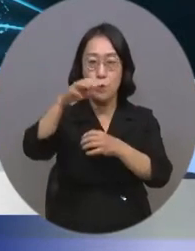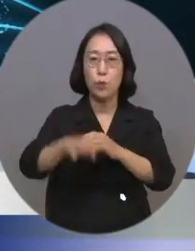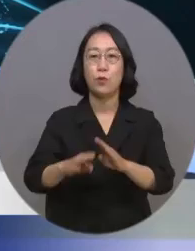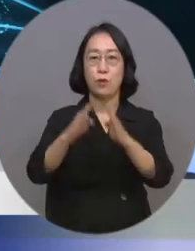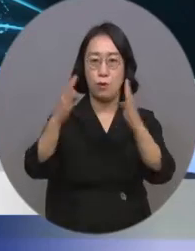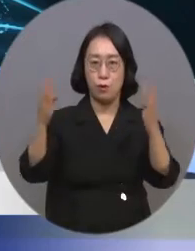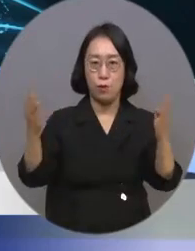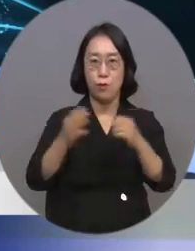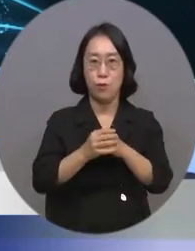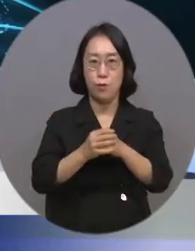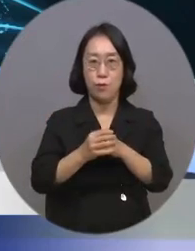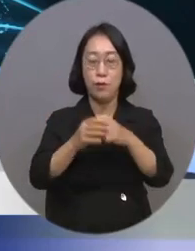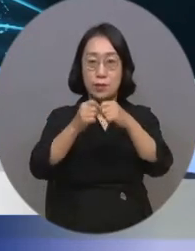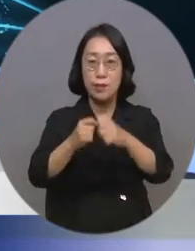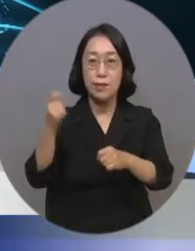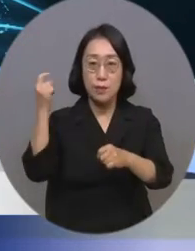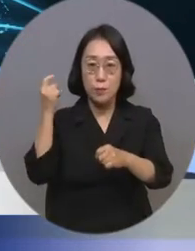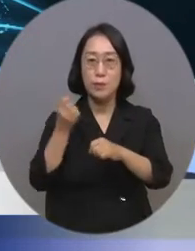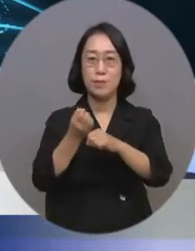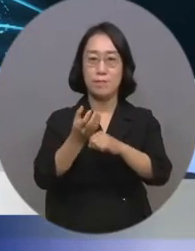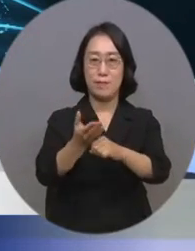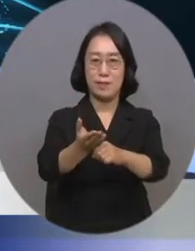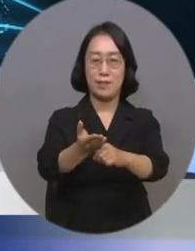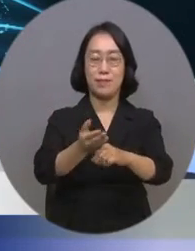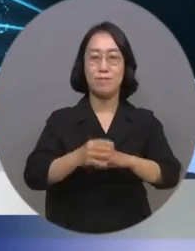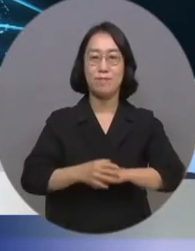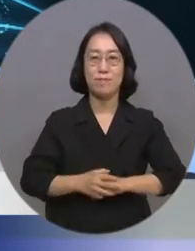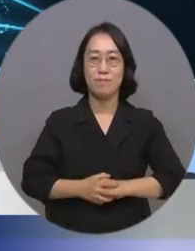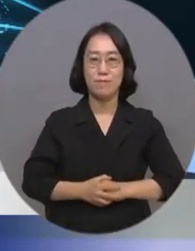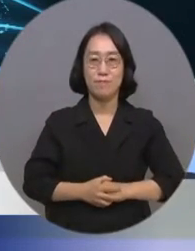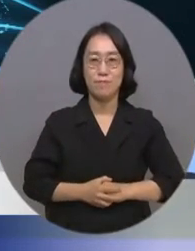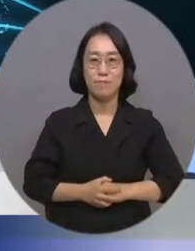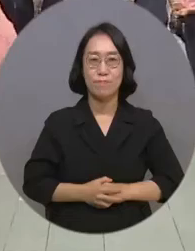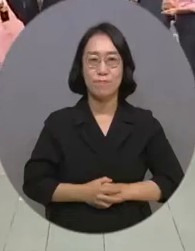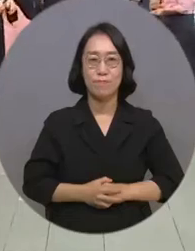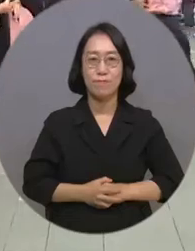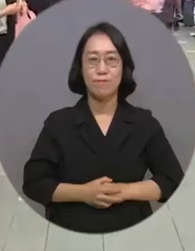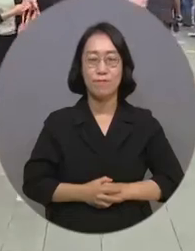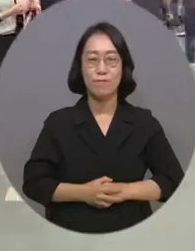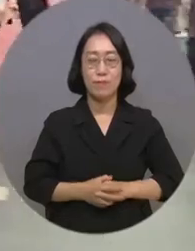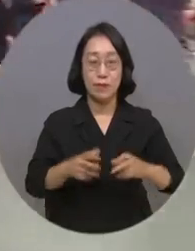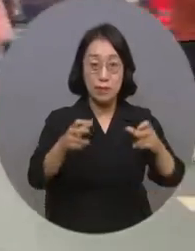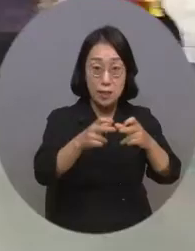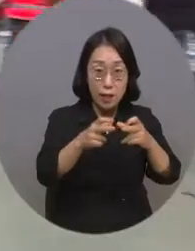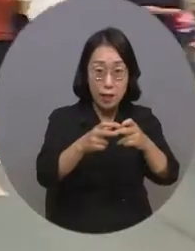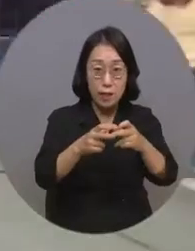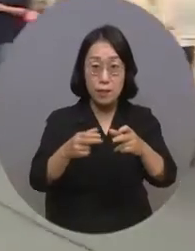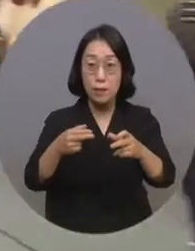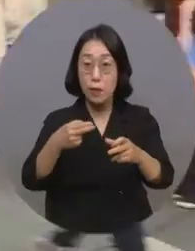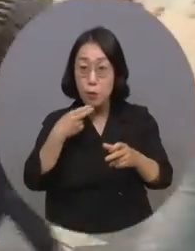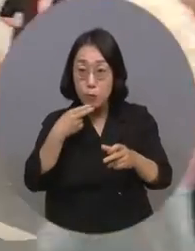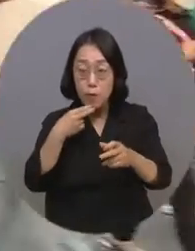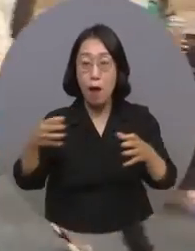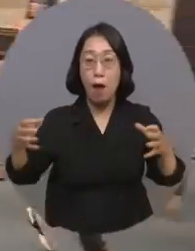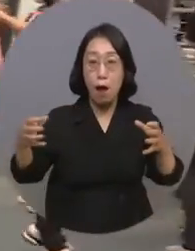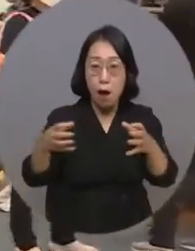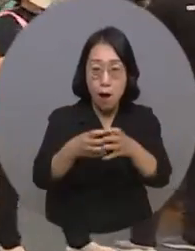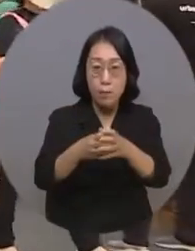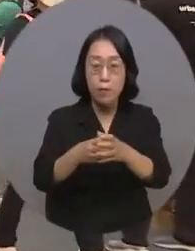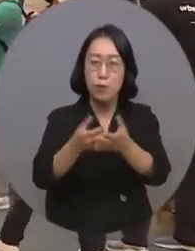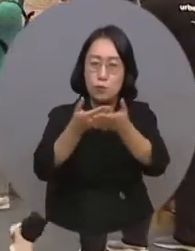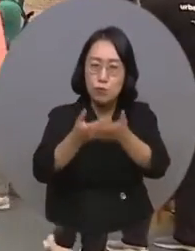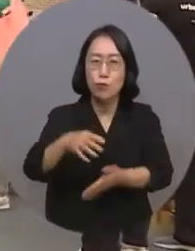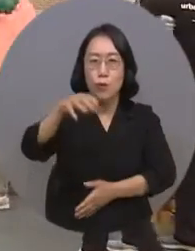청계광장에서 열렸습니다. 자세한 소식 박성용 기자가 보도합니다. 장애인과 비장애인이 함께하는 뜻깊은